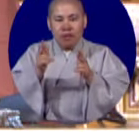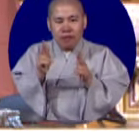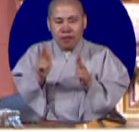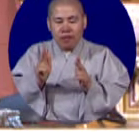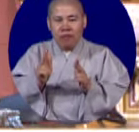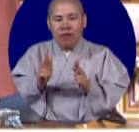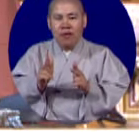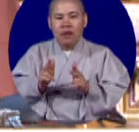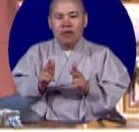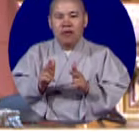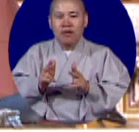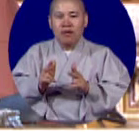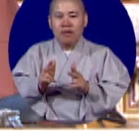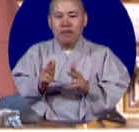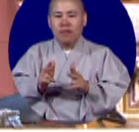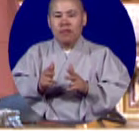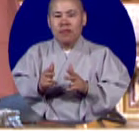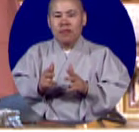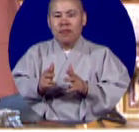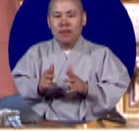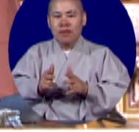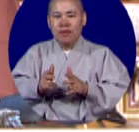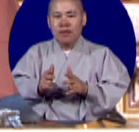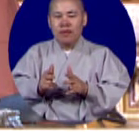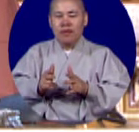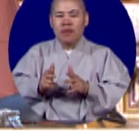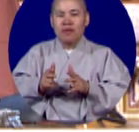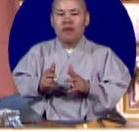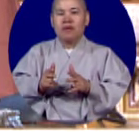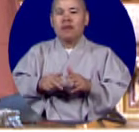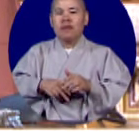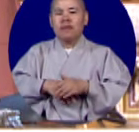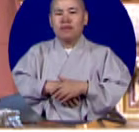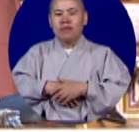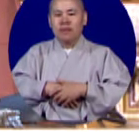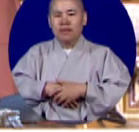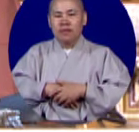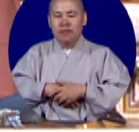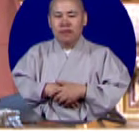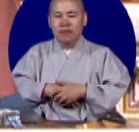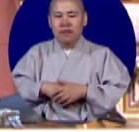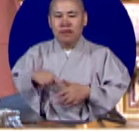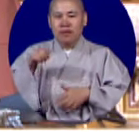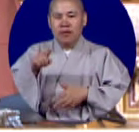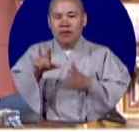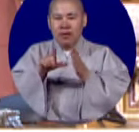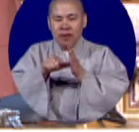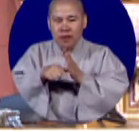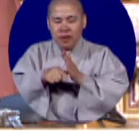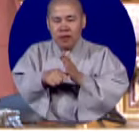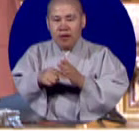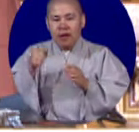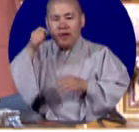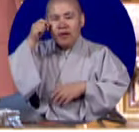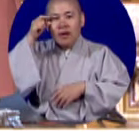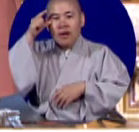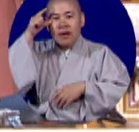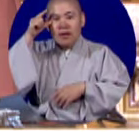이 반야바라밀이요. 시각 초자량이라 이시자 깨달을 각자. 이것은